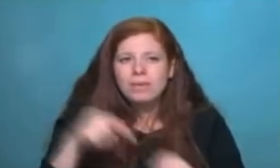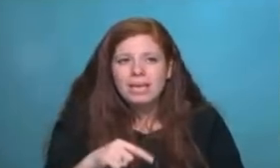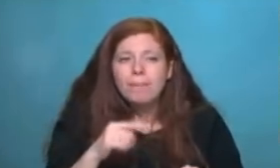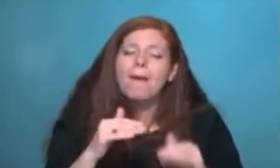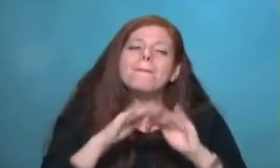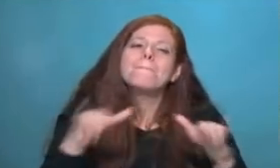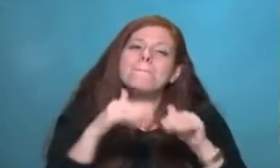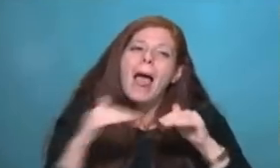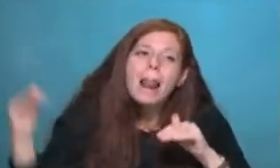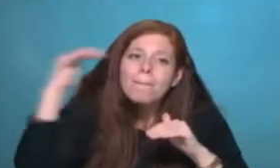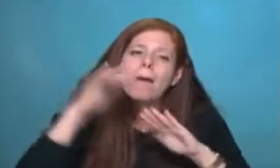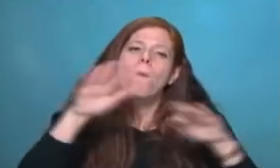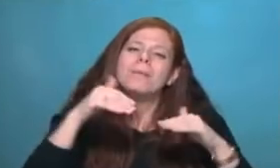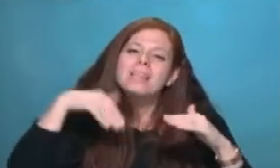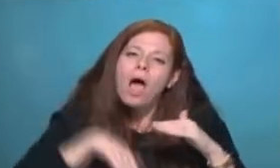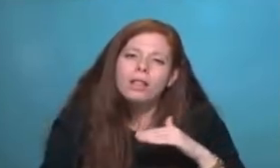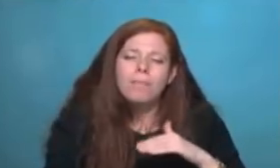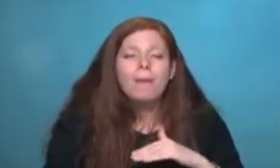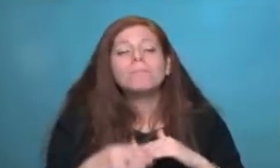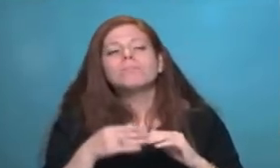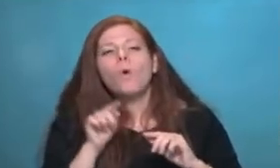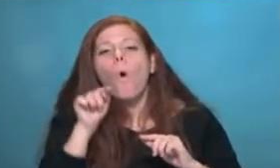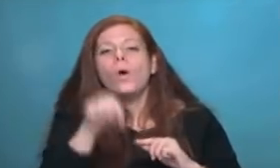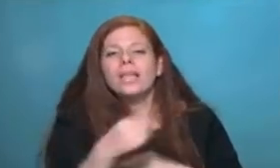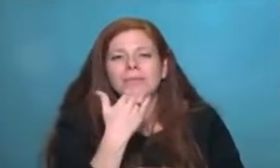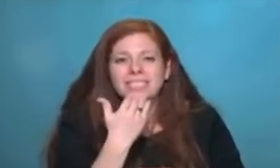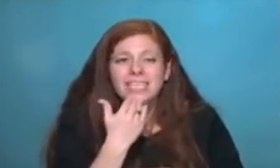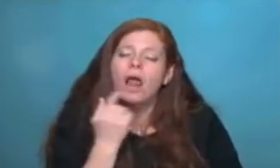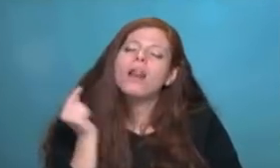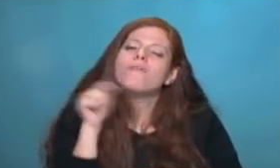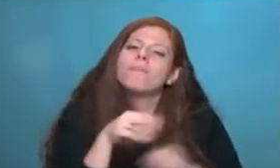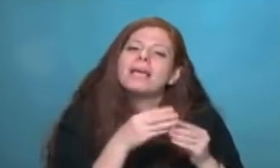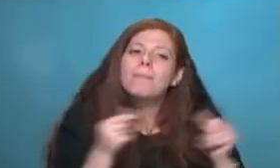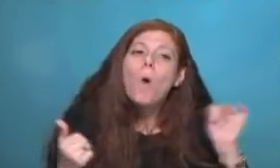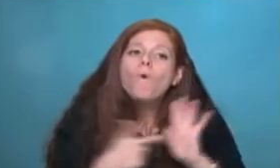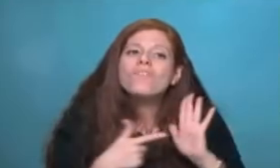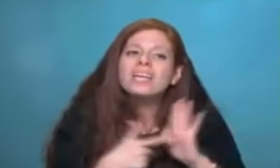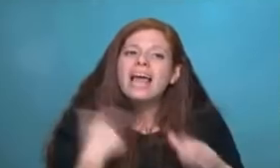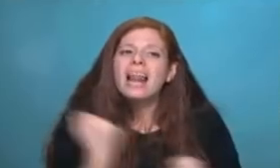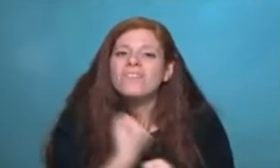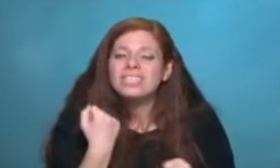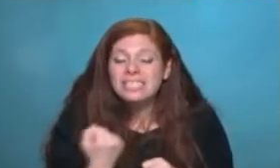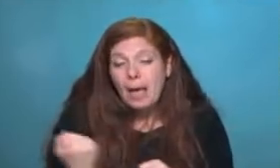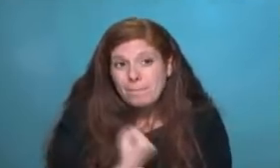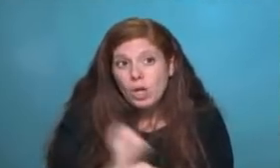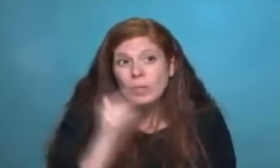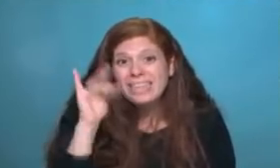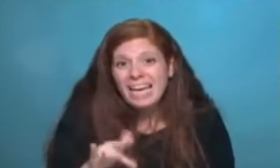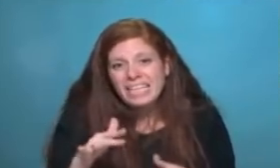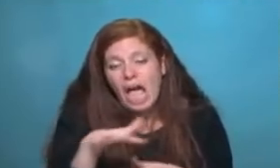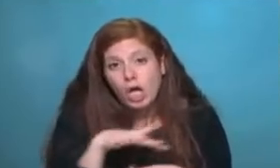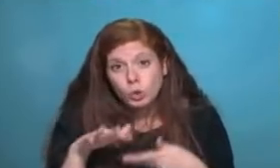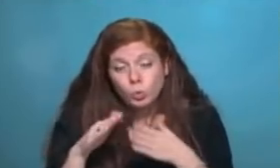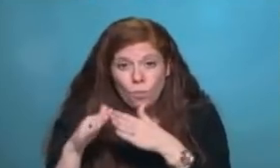או מתחת למים, חודרים לישראל ועולים אל החוף כדי לבצע פעילות נגד היישובים